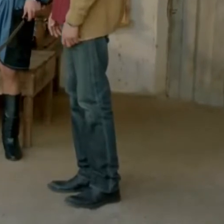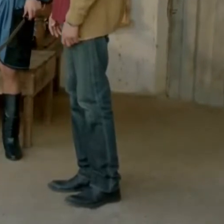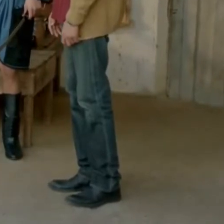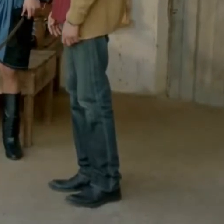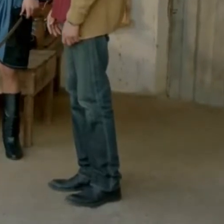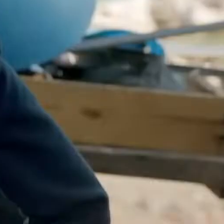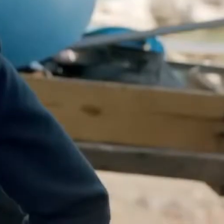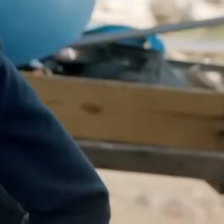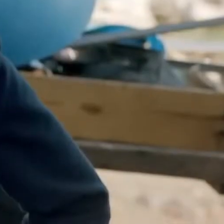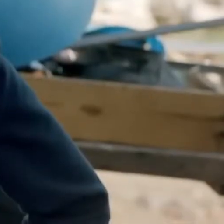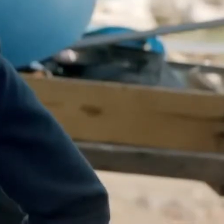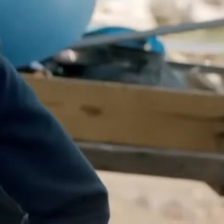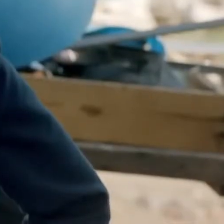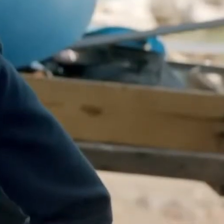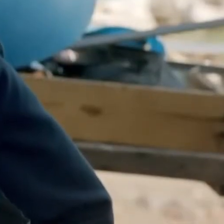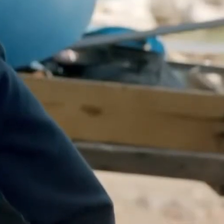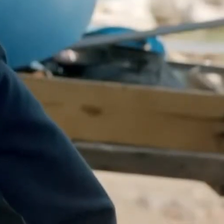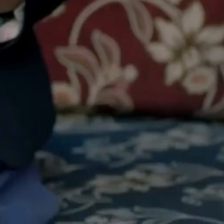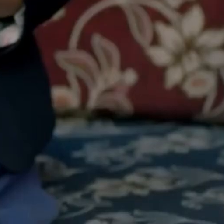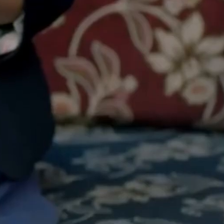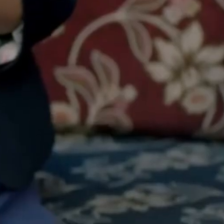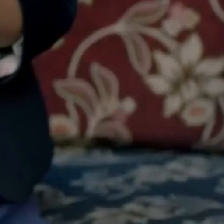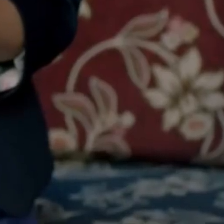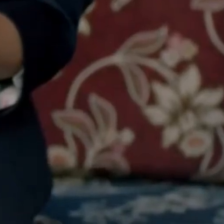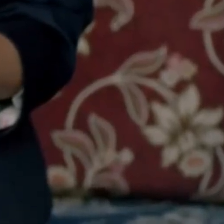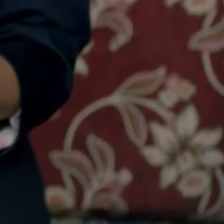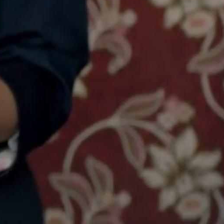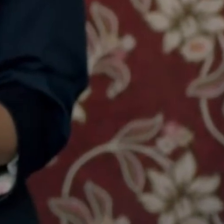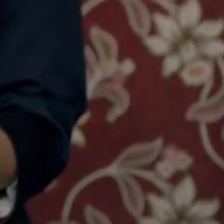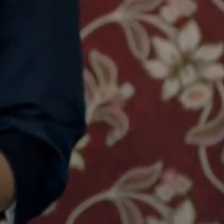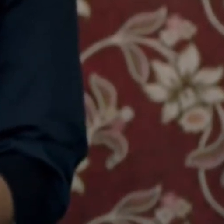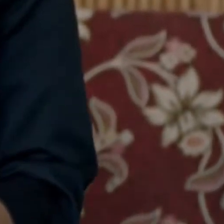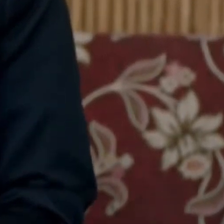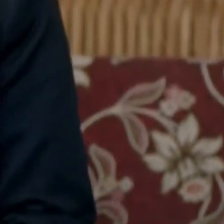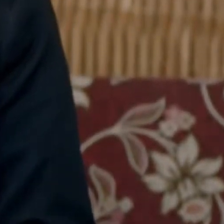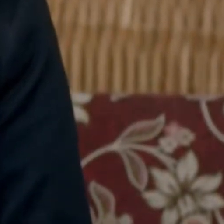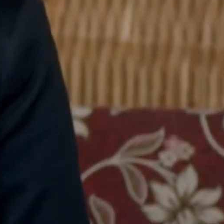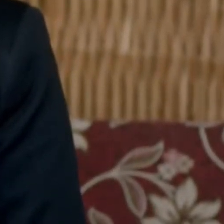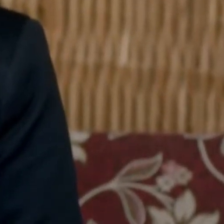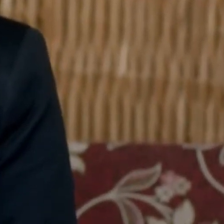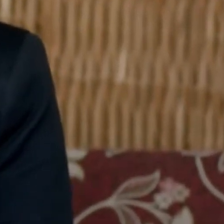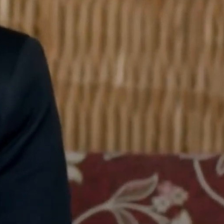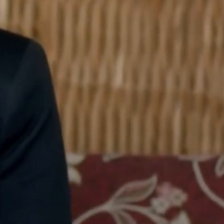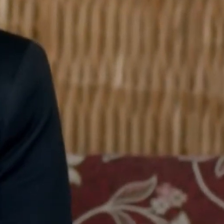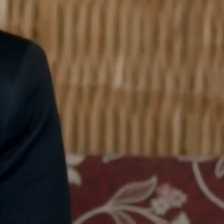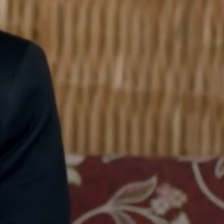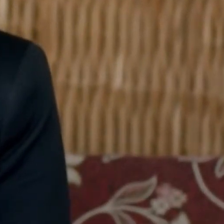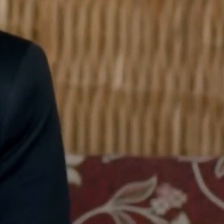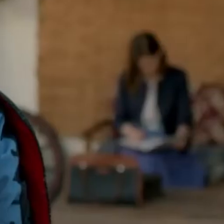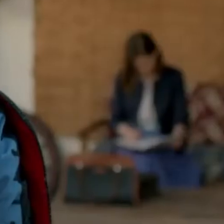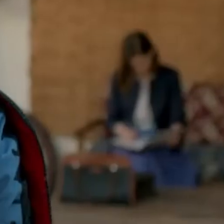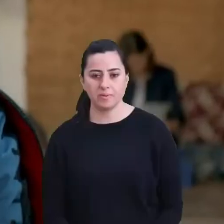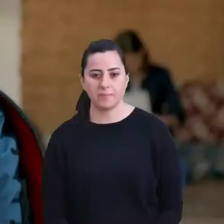şort, kısa yelek, belde deri kemer, ayakta deri çizmeler, boyunda tülbent flap boydan süzdü. Zümrüt kucağına koyduğu dosyada Metin